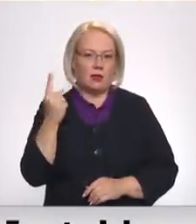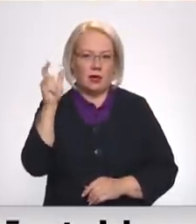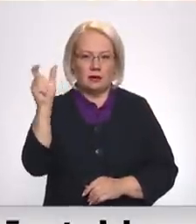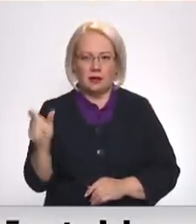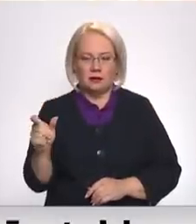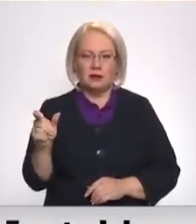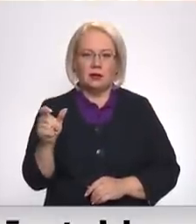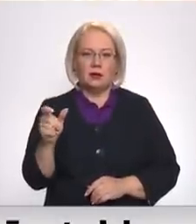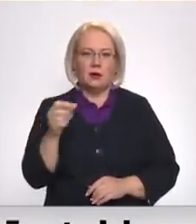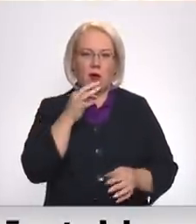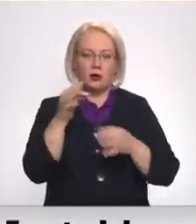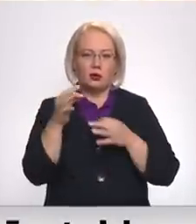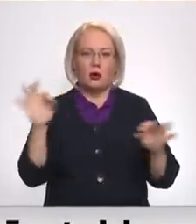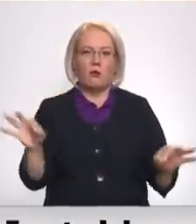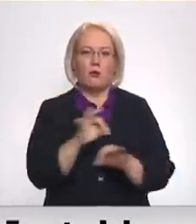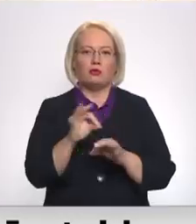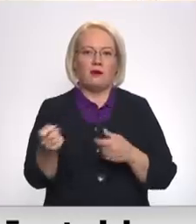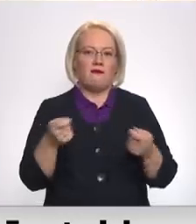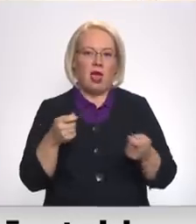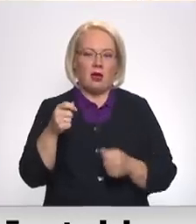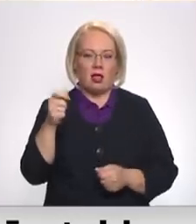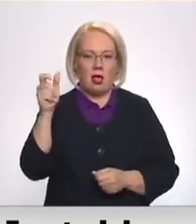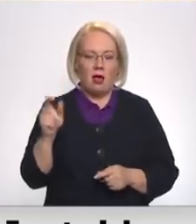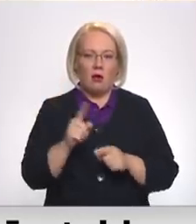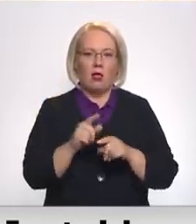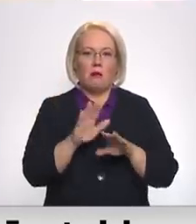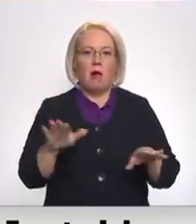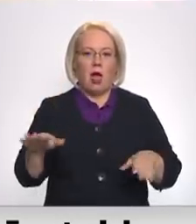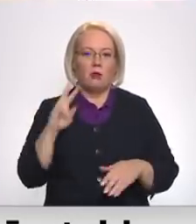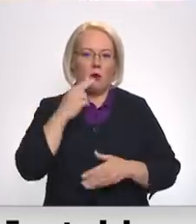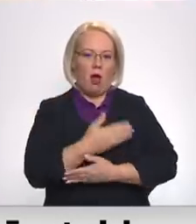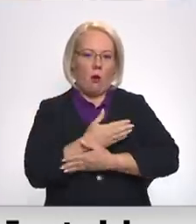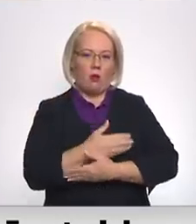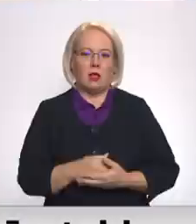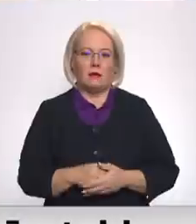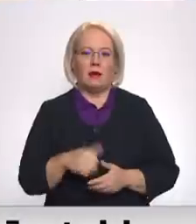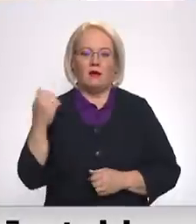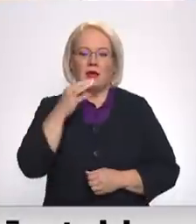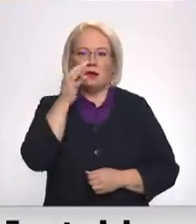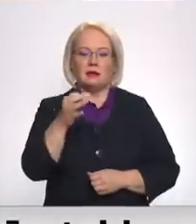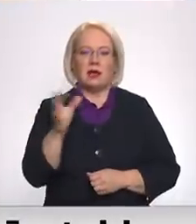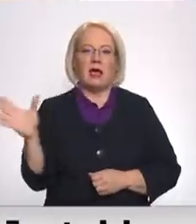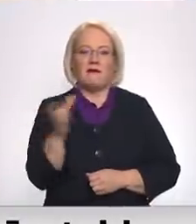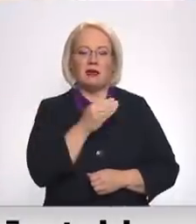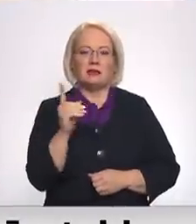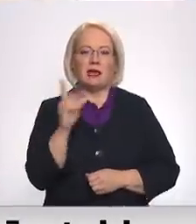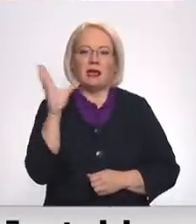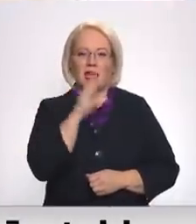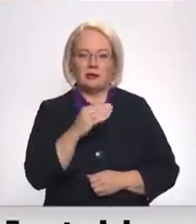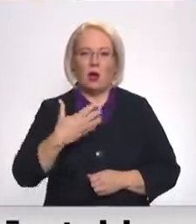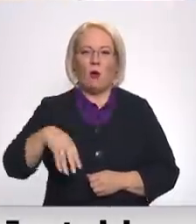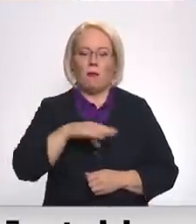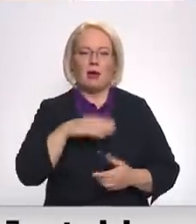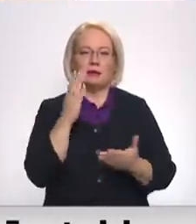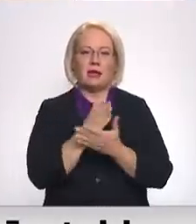jaunietis konsultants mūzikas veikalā un bērnu aukli. Viss ir iespējams. Un mēs esam tādi cilvēki, kuri izgājuši